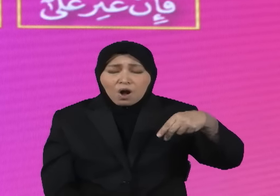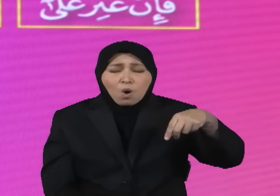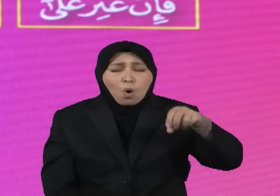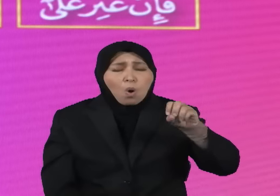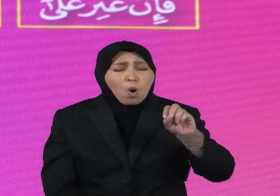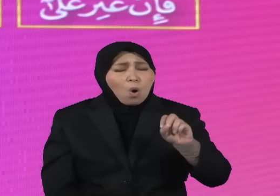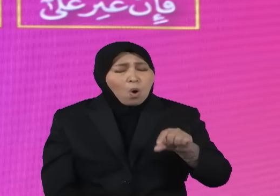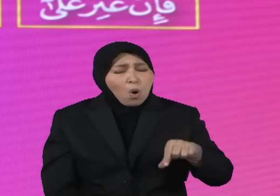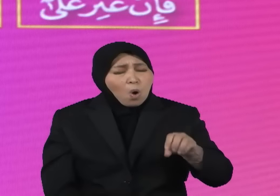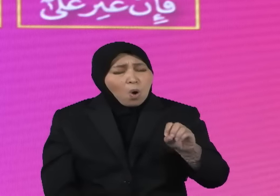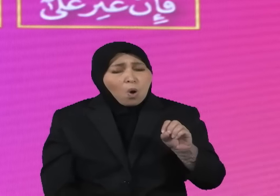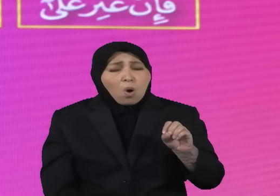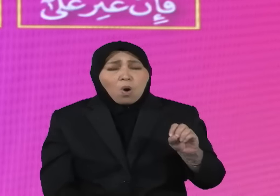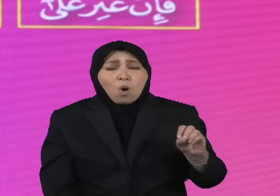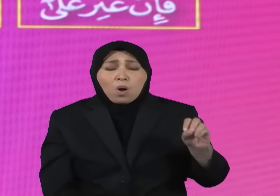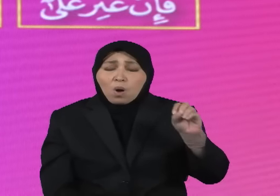mastahaqqa